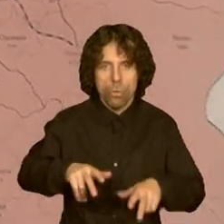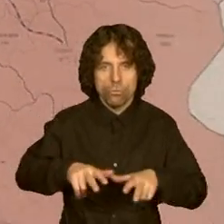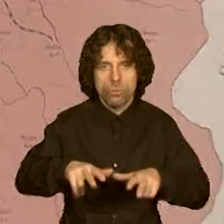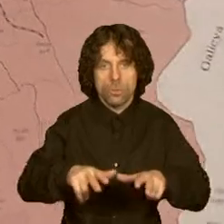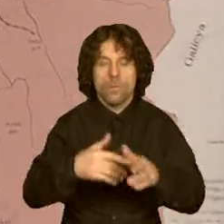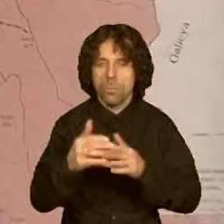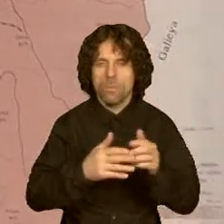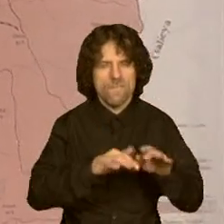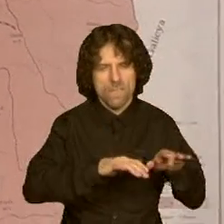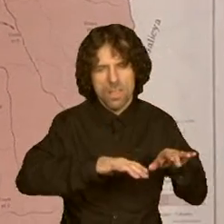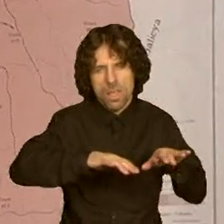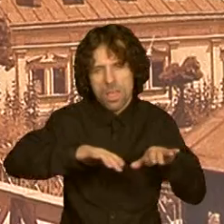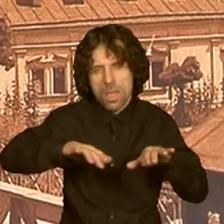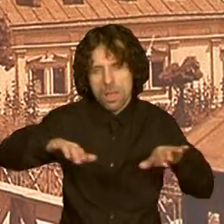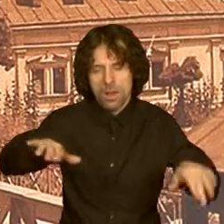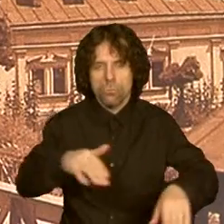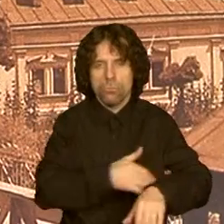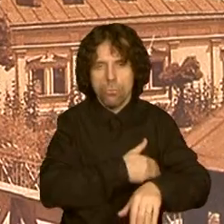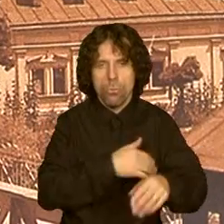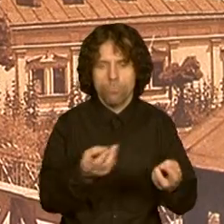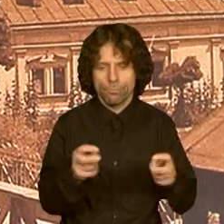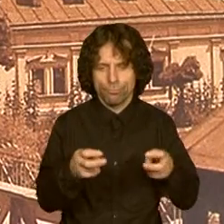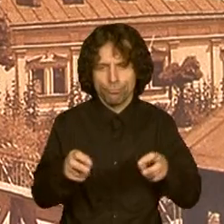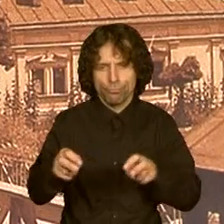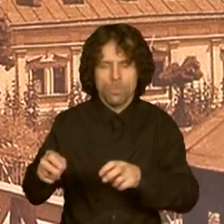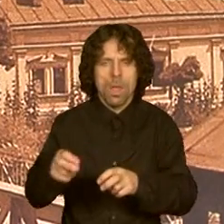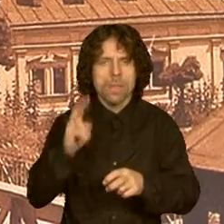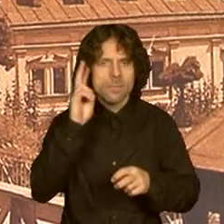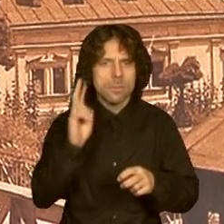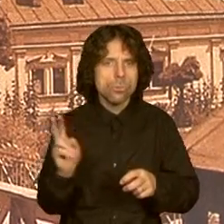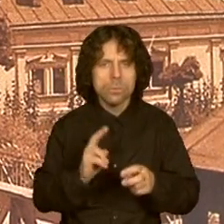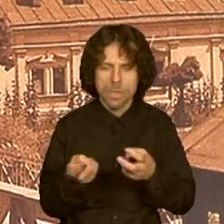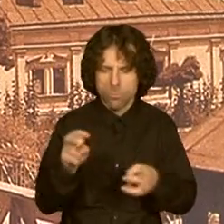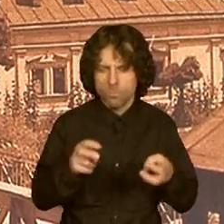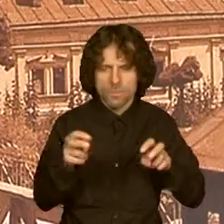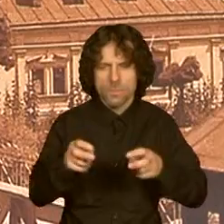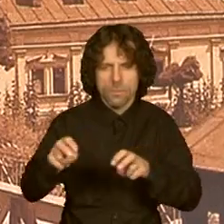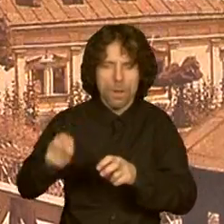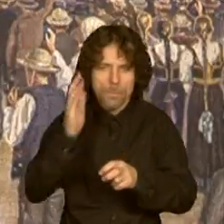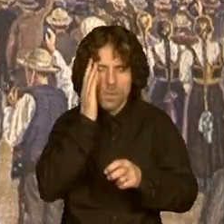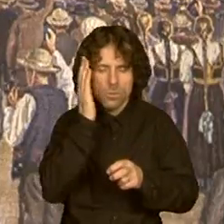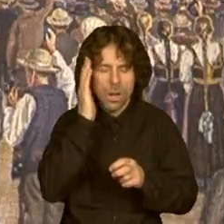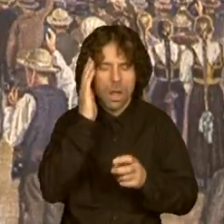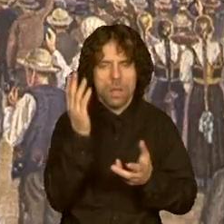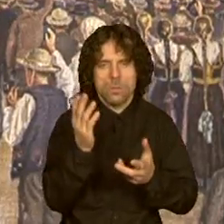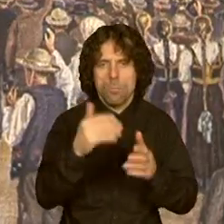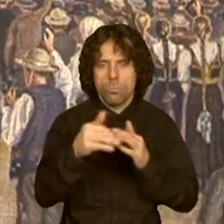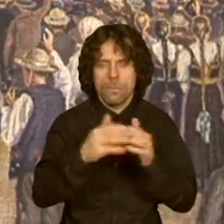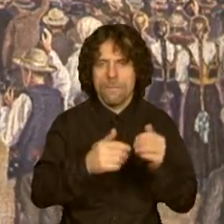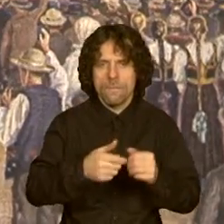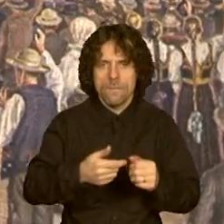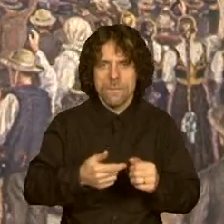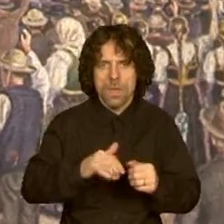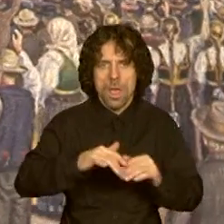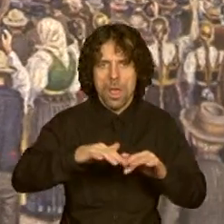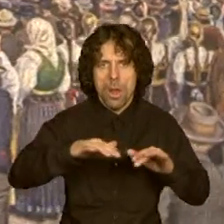Cieszyńskiego. Wybudowano wtedy bardzo wiele nowych szkół, powstało wiele nowych instytucji. Mieszczanie zasobni